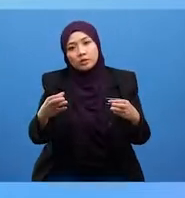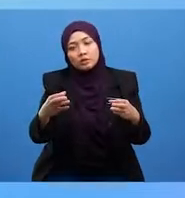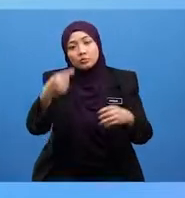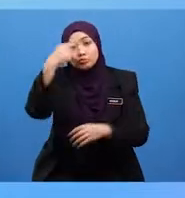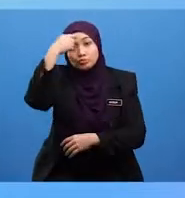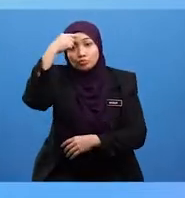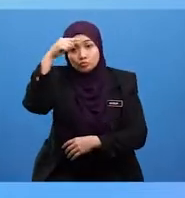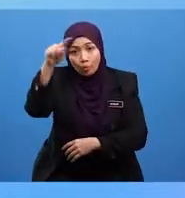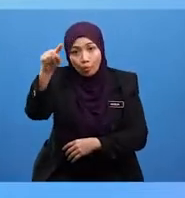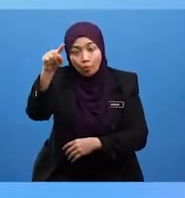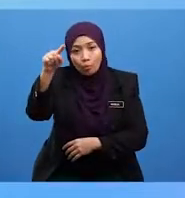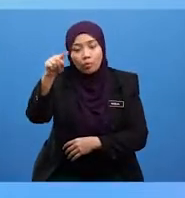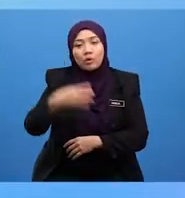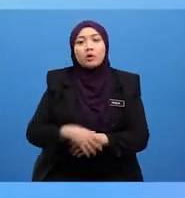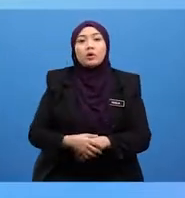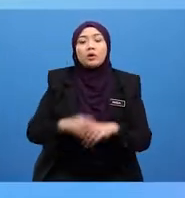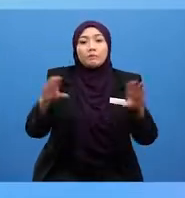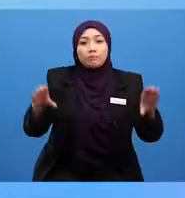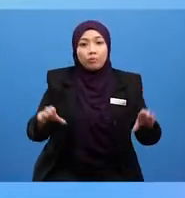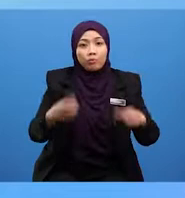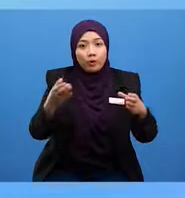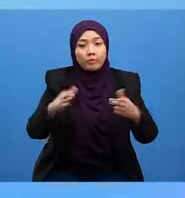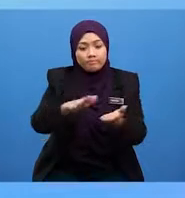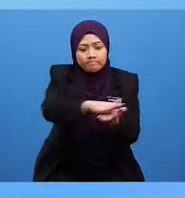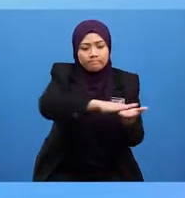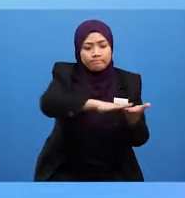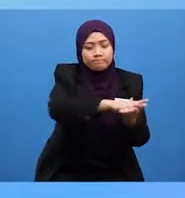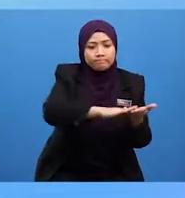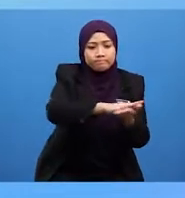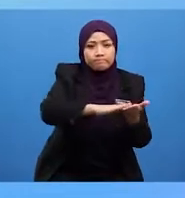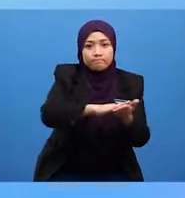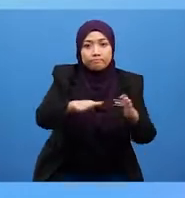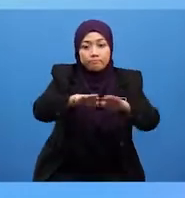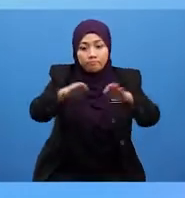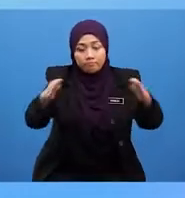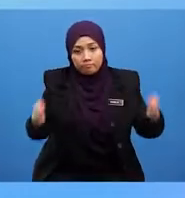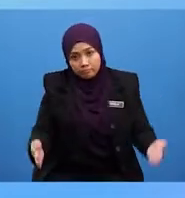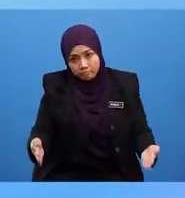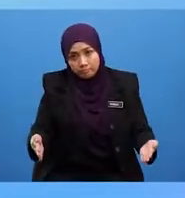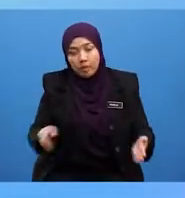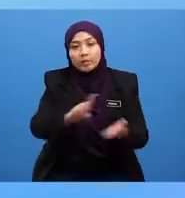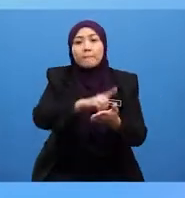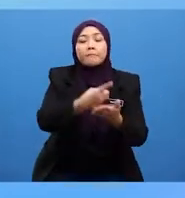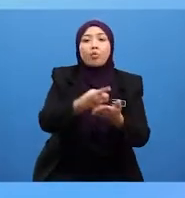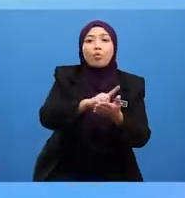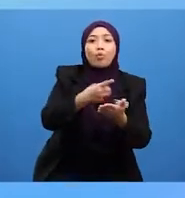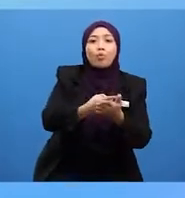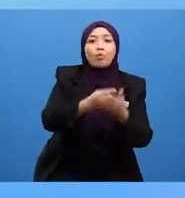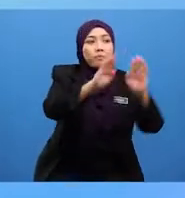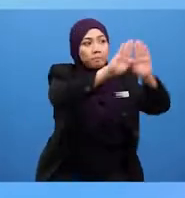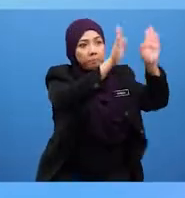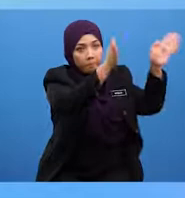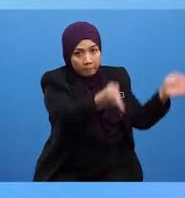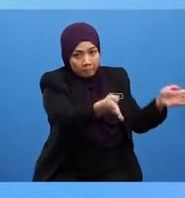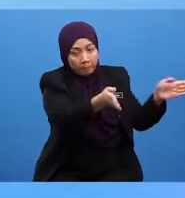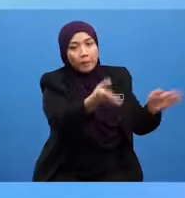untuk menghasilkan permukaan meja di dapur atau makmal, papan putih, jubin